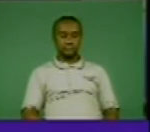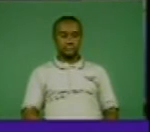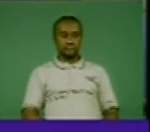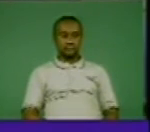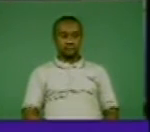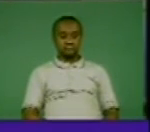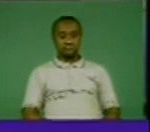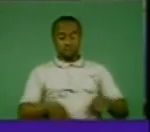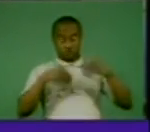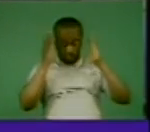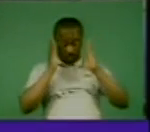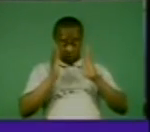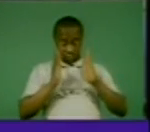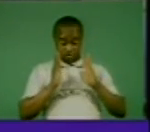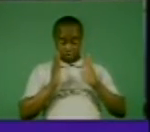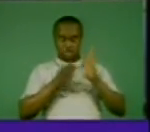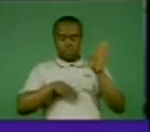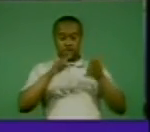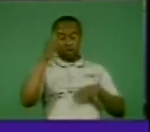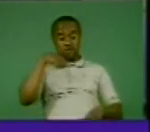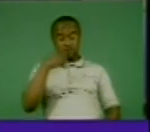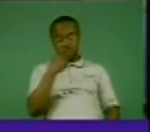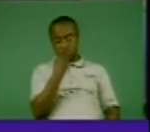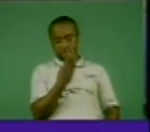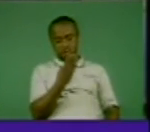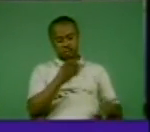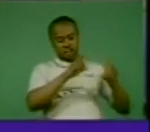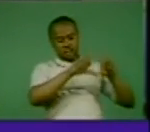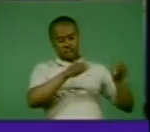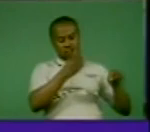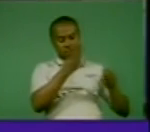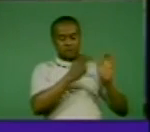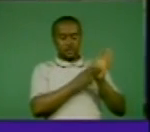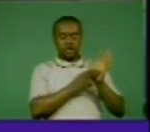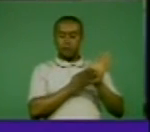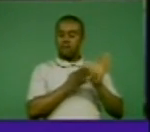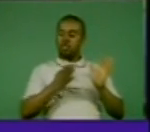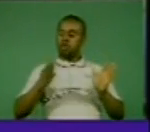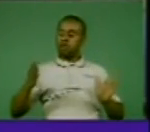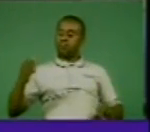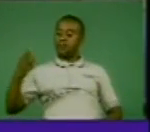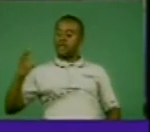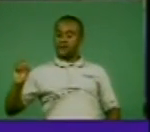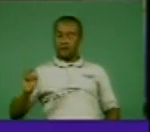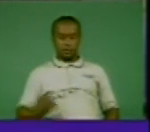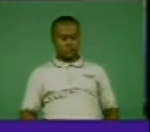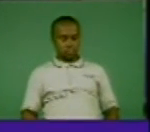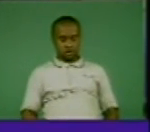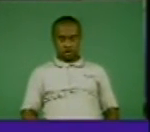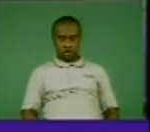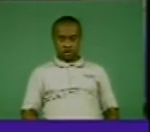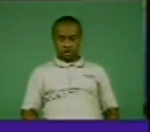Mheshimiwa mwenyekiti, sura ya nne ilikuwa ina ibara ya 27 mpaka ibara ya 30. Kura za wazi ndio